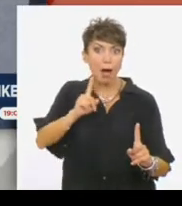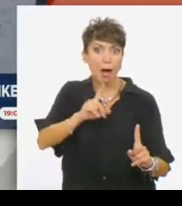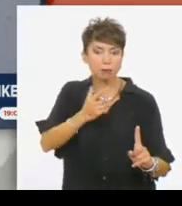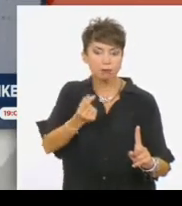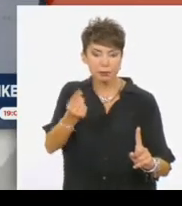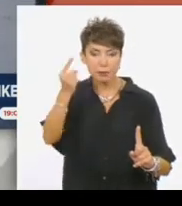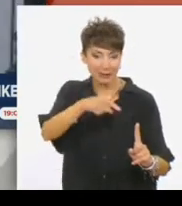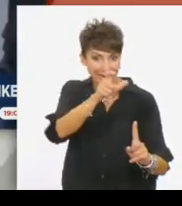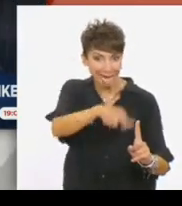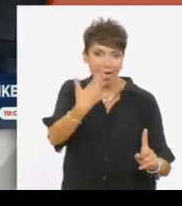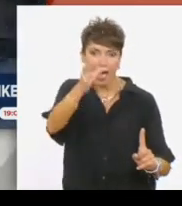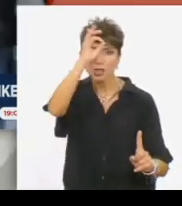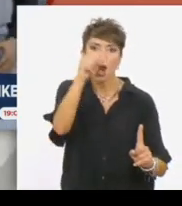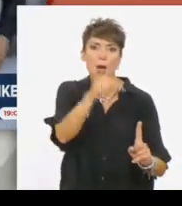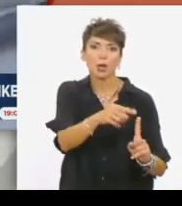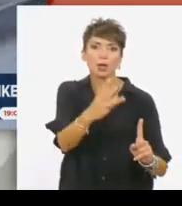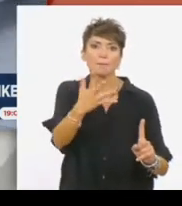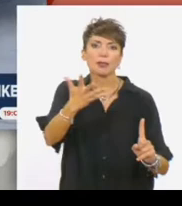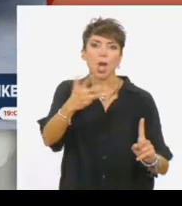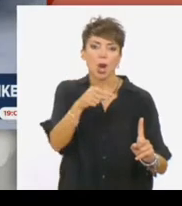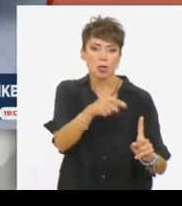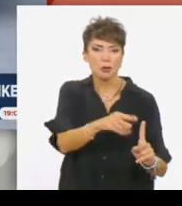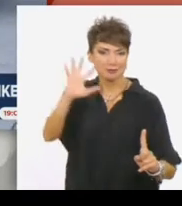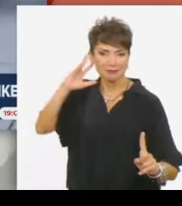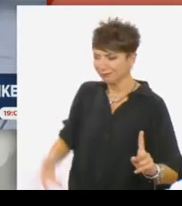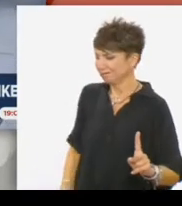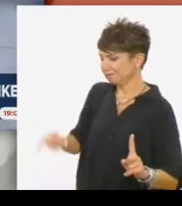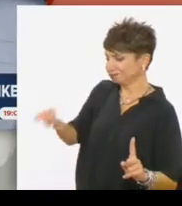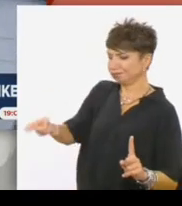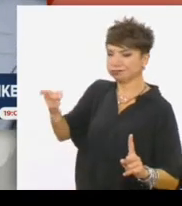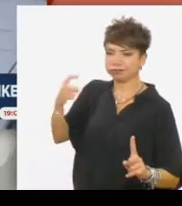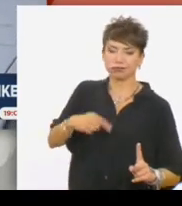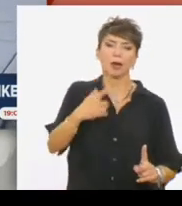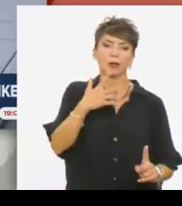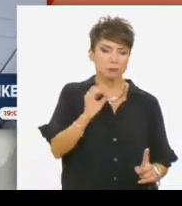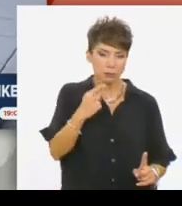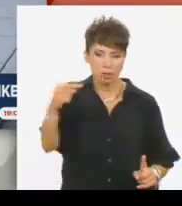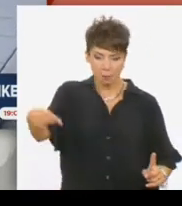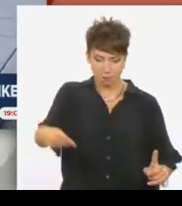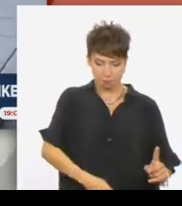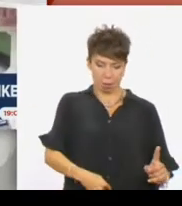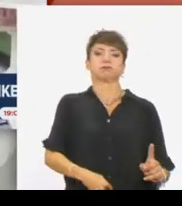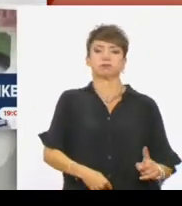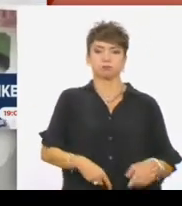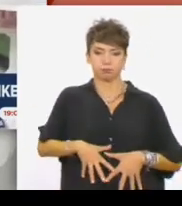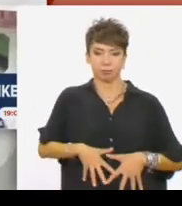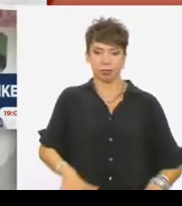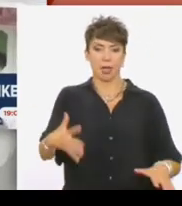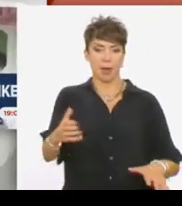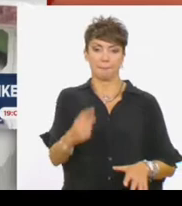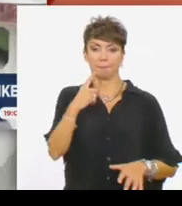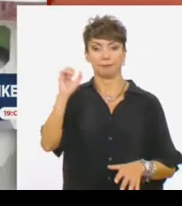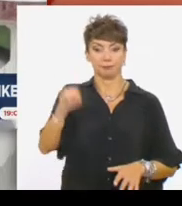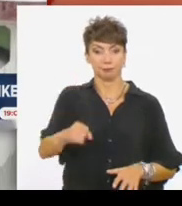της Πολυτεχνιούπολης. Η αστυνομικός αντέδρασε και πυροβόλησε τον 30χρονο, τραυματίζοντάς τον στην κοιλιακή χώρα. Ξεκίνησε η αστυνομία